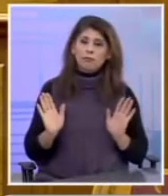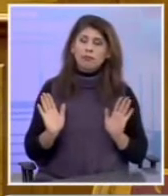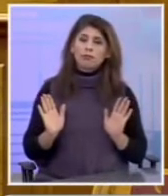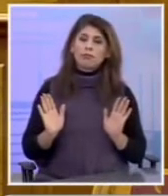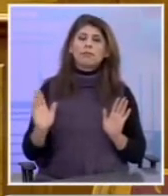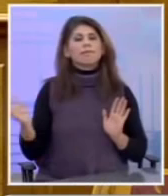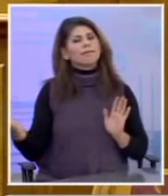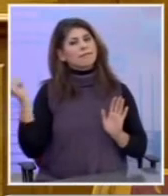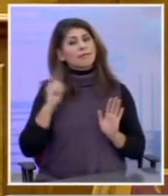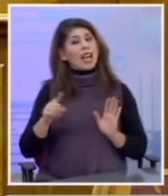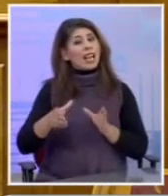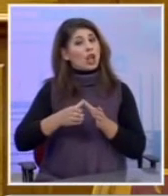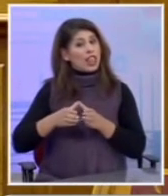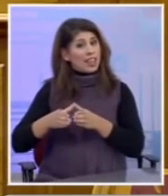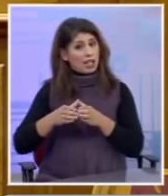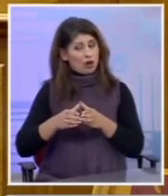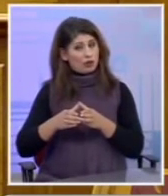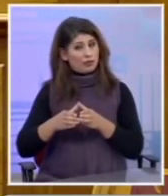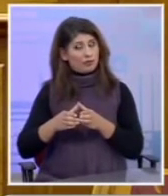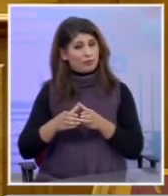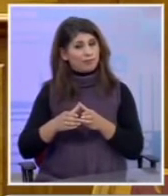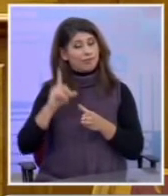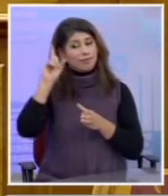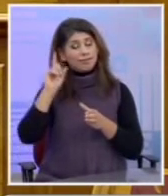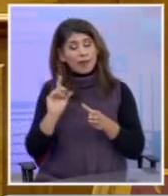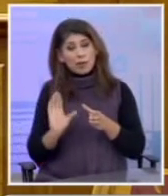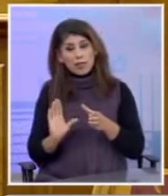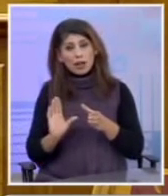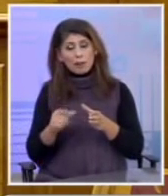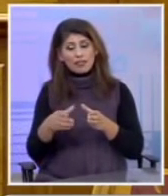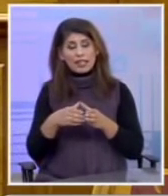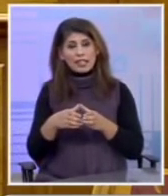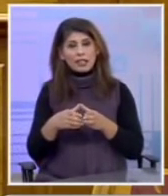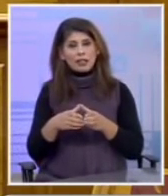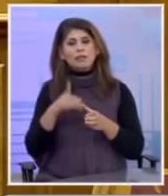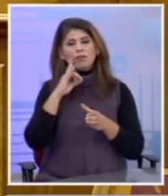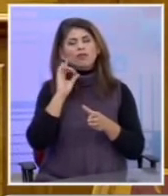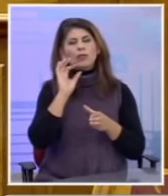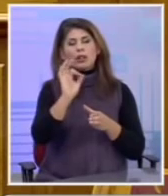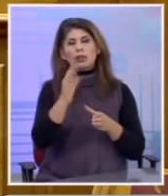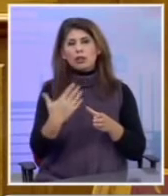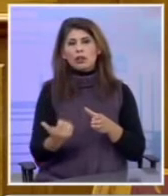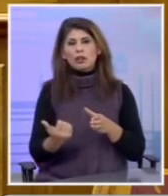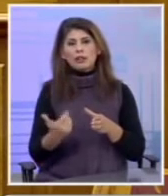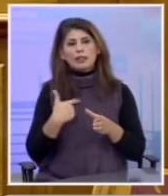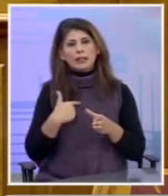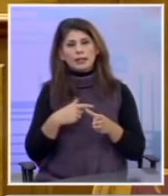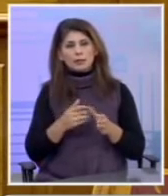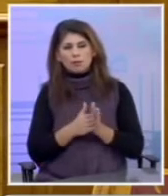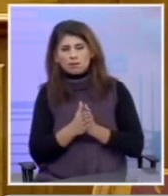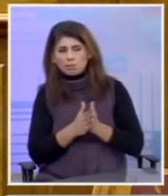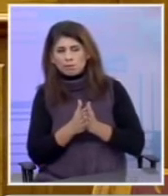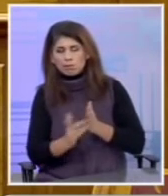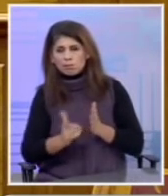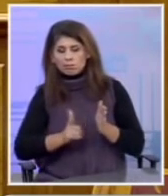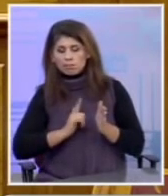και κάποιων άλλων κύκλων που ενδεχομένως να σκόπευαν ή να παραμόνευαν, να